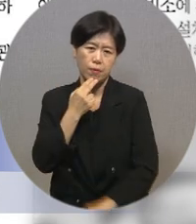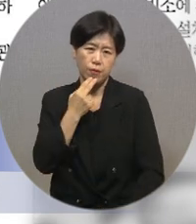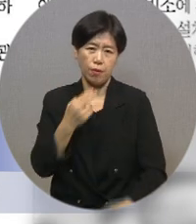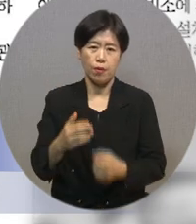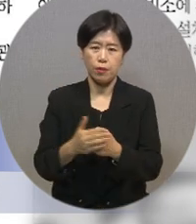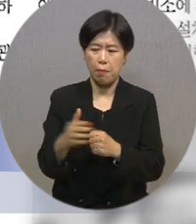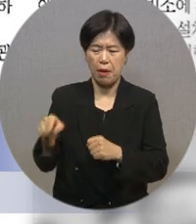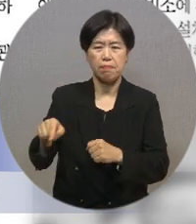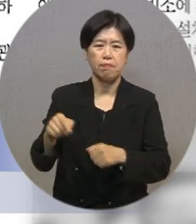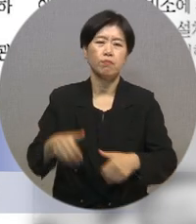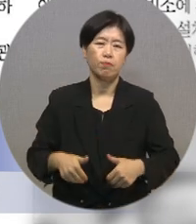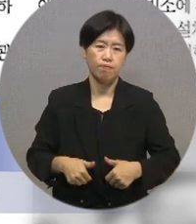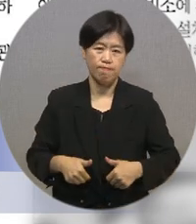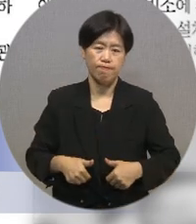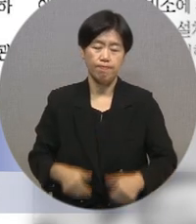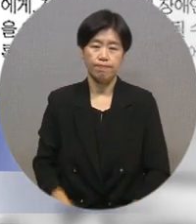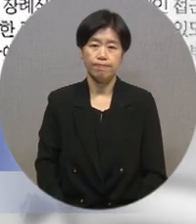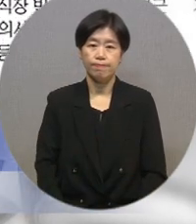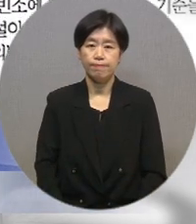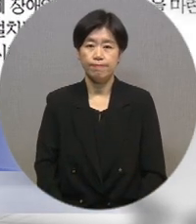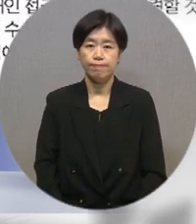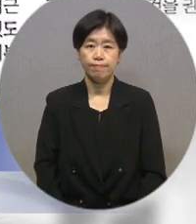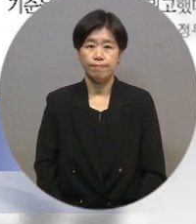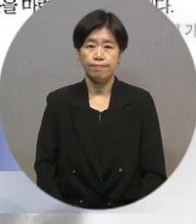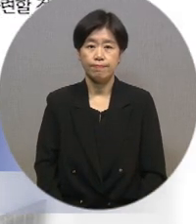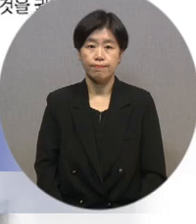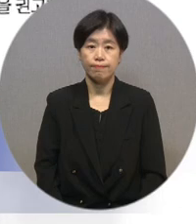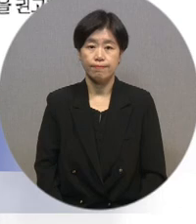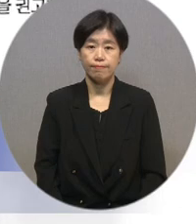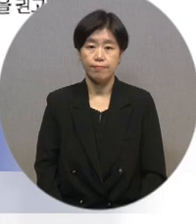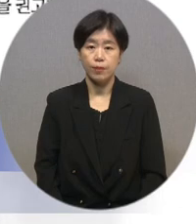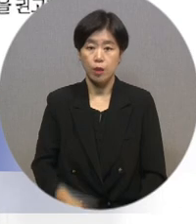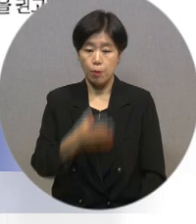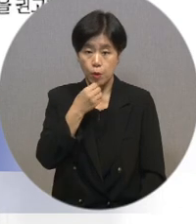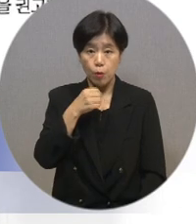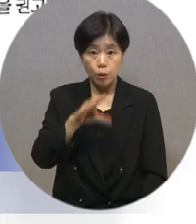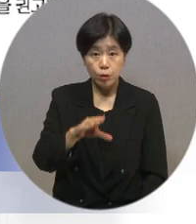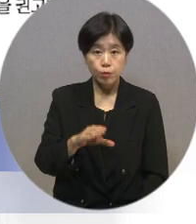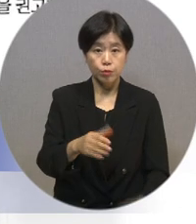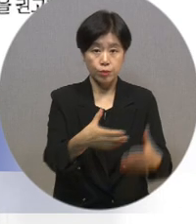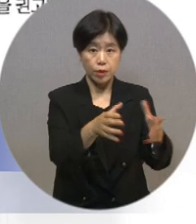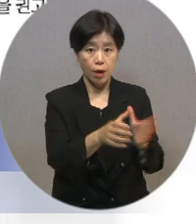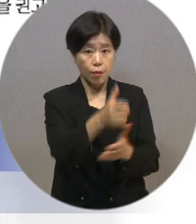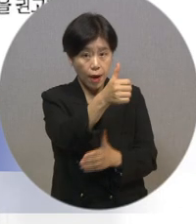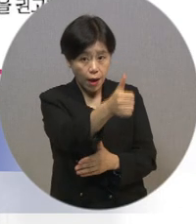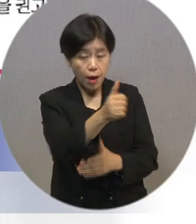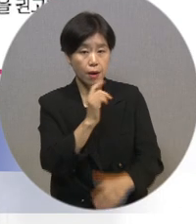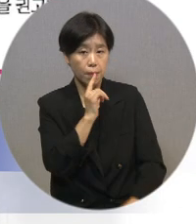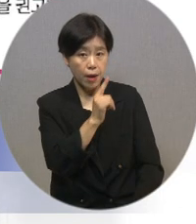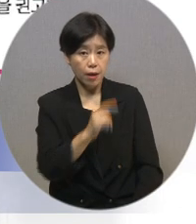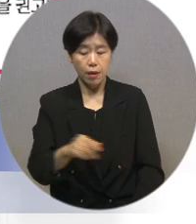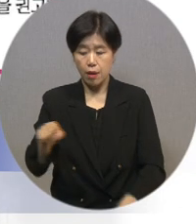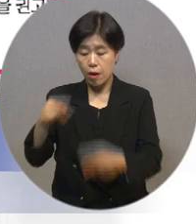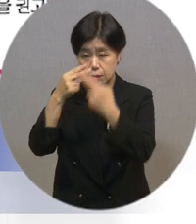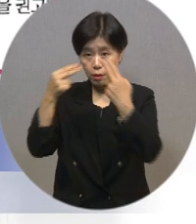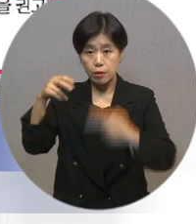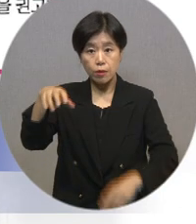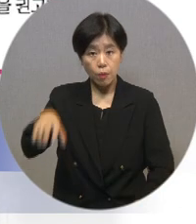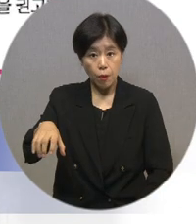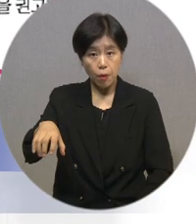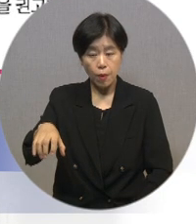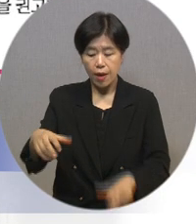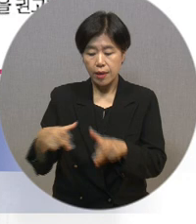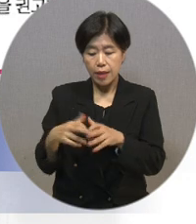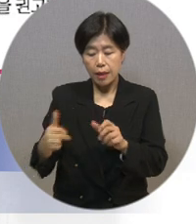영역을 제한하고 있다고 지적했습니다 이에 인권이 보건복지부 장관에게 장례시장 빈소의 장애인